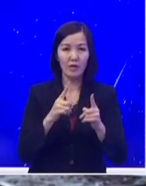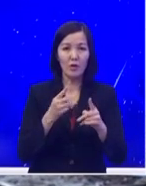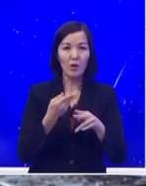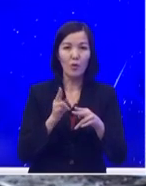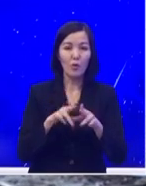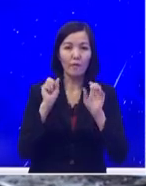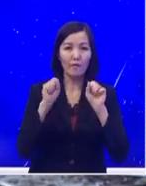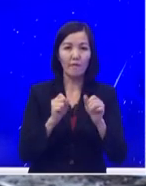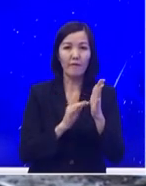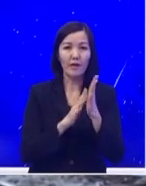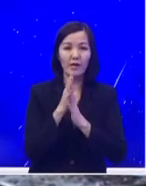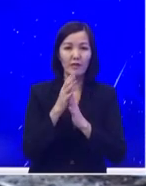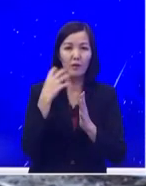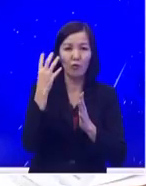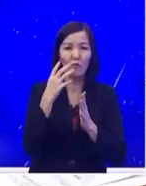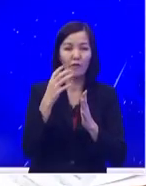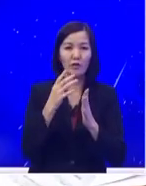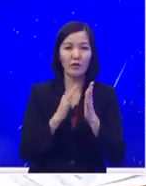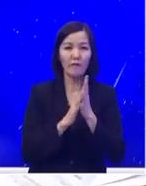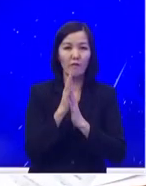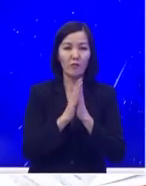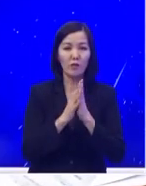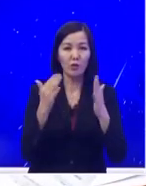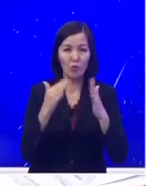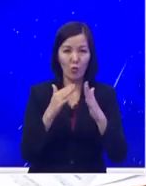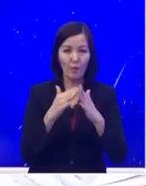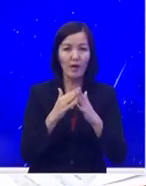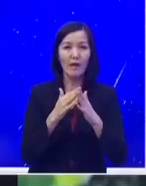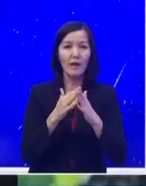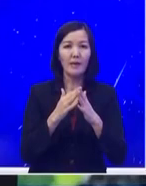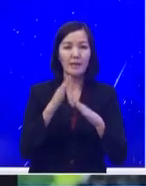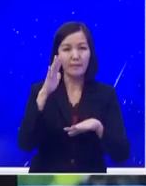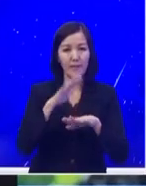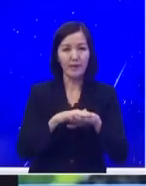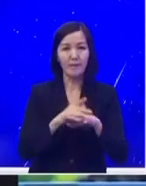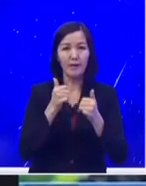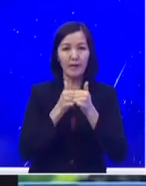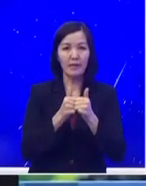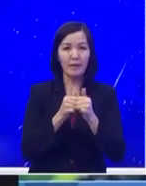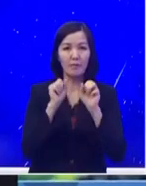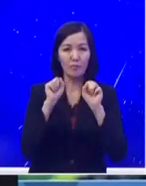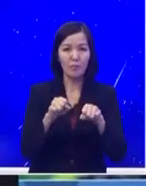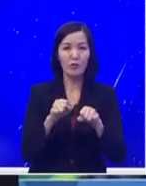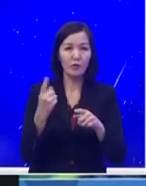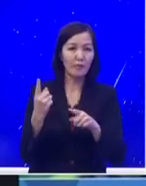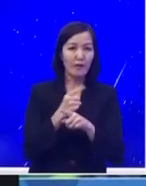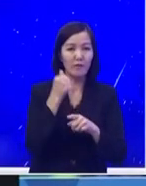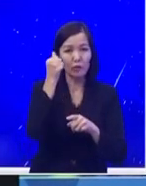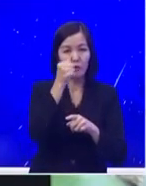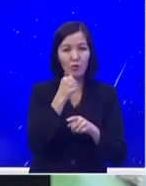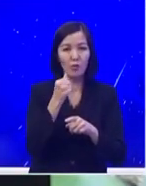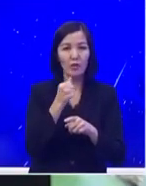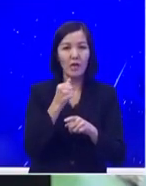Он позволяет выращивать овощи и фрукты в домашних условиях. По словам замакима, система может окупить себя в первый же год, а